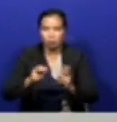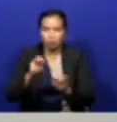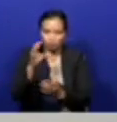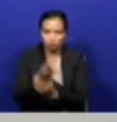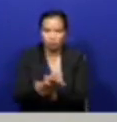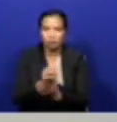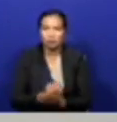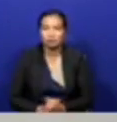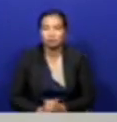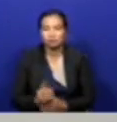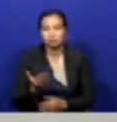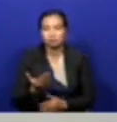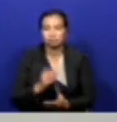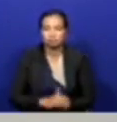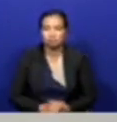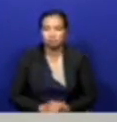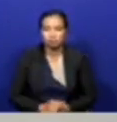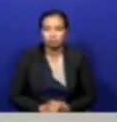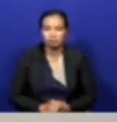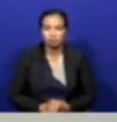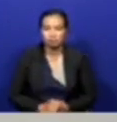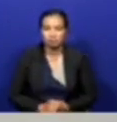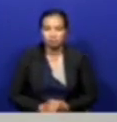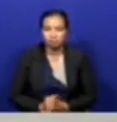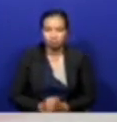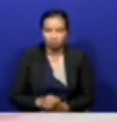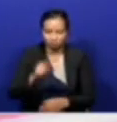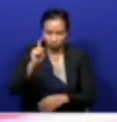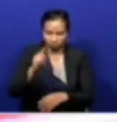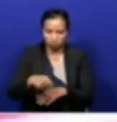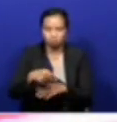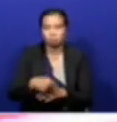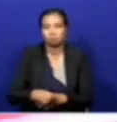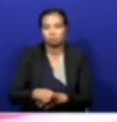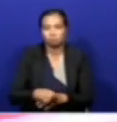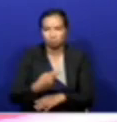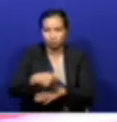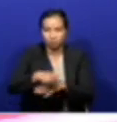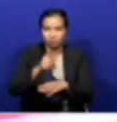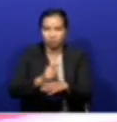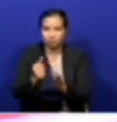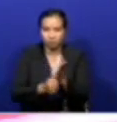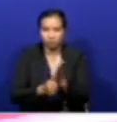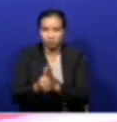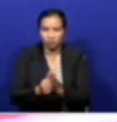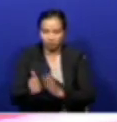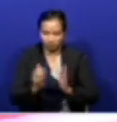องเนี่ยผมถือว่าอันนั้นต้องรีบแก้ไขและเปลี่ยนแปลงฝากประธานด้วยความเคารพครับขอบพระคุณครับ